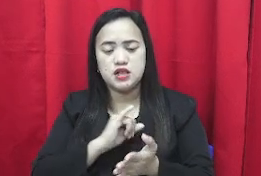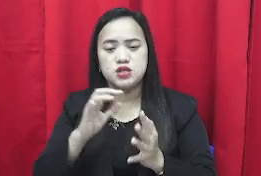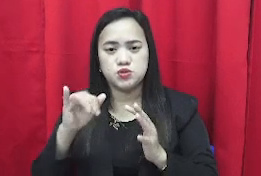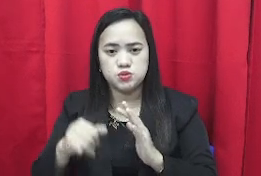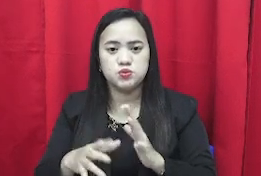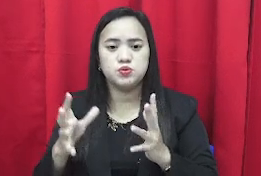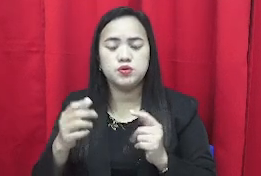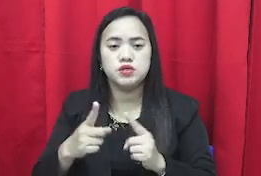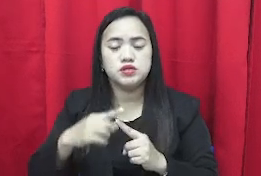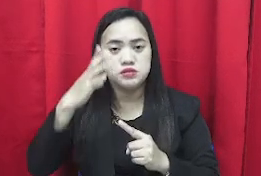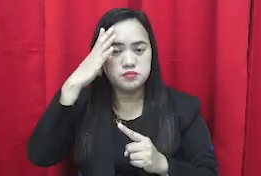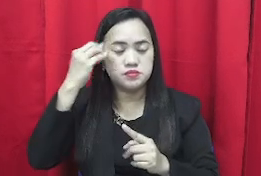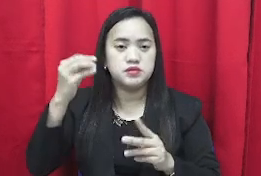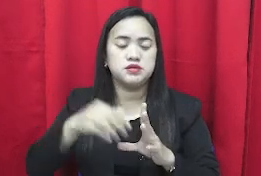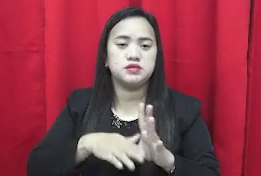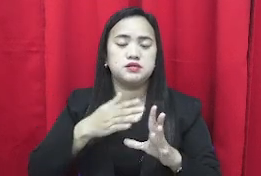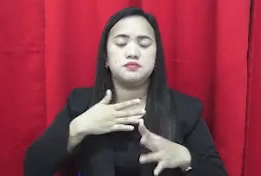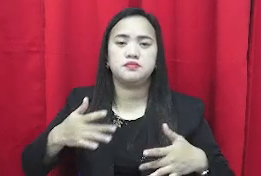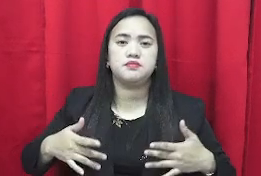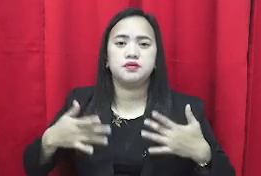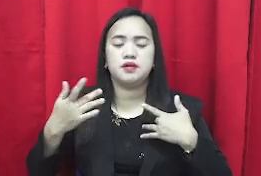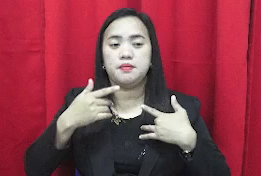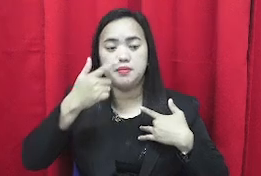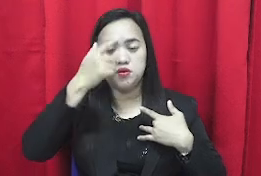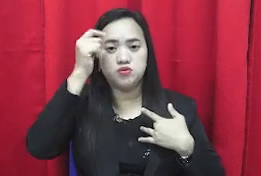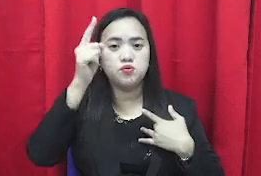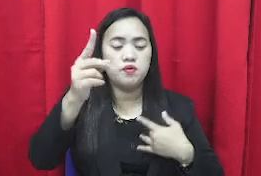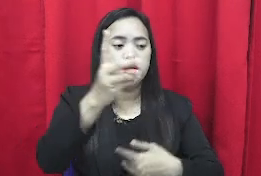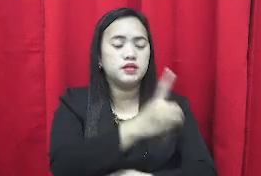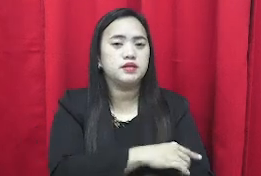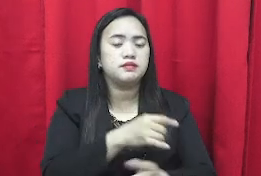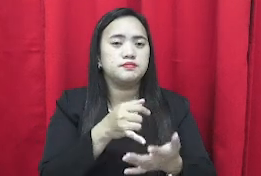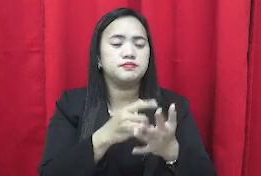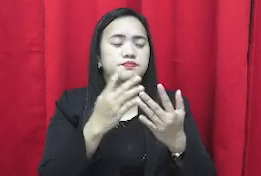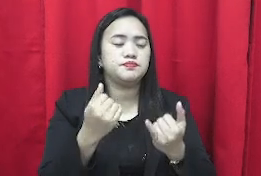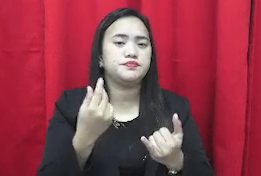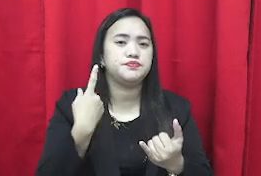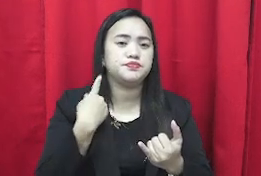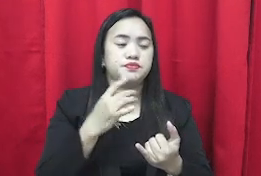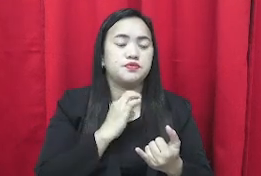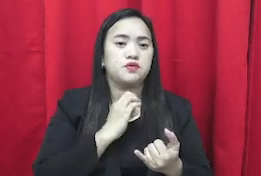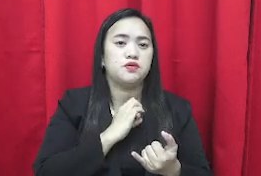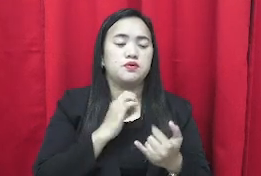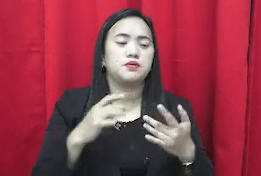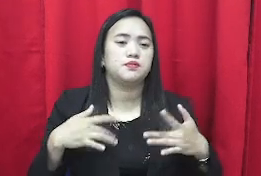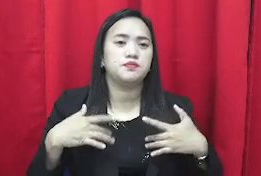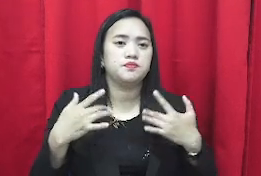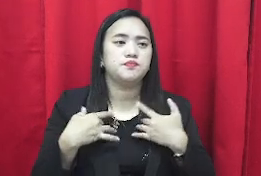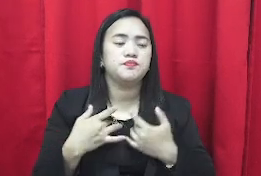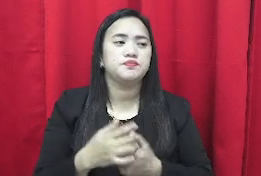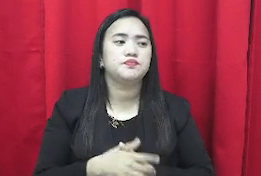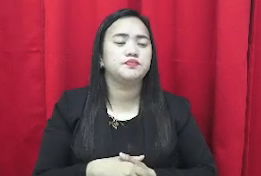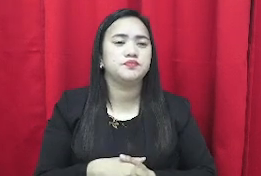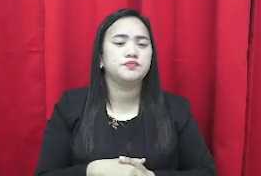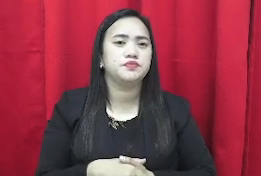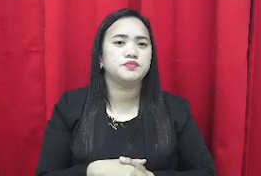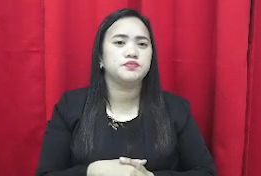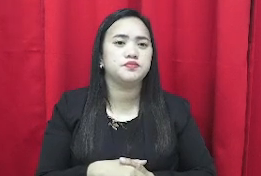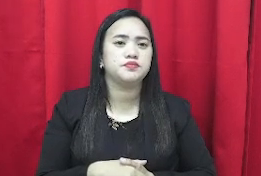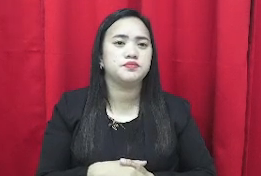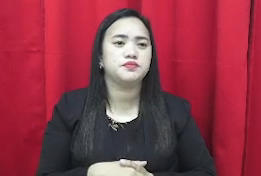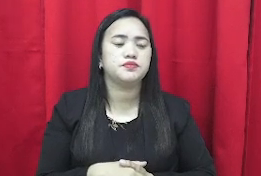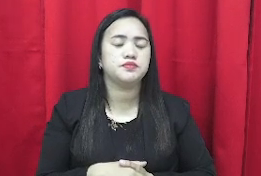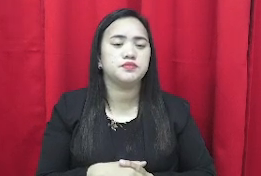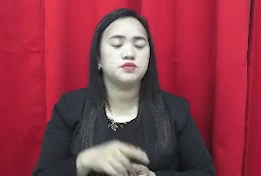kasi isang araw magpapamilya sila e that's right isang araw magpapamilya sila ang tanong diyan Yun bang ipinapakain